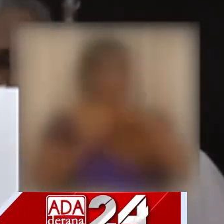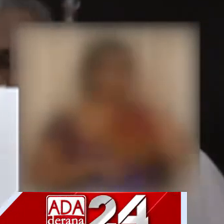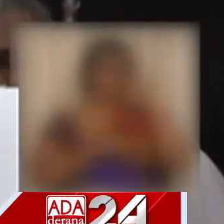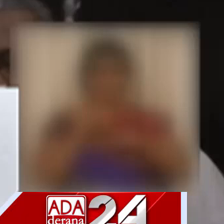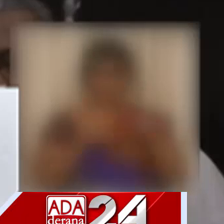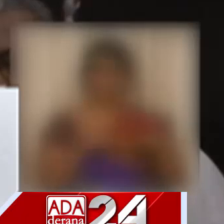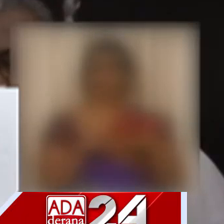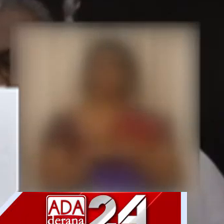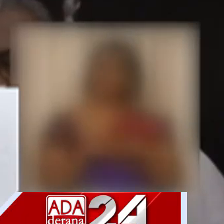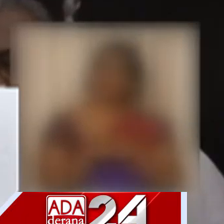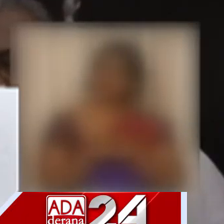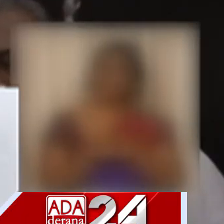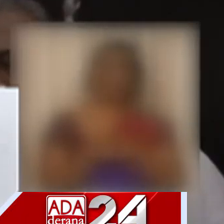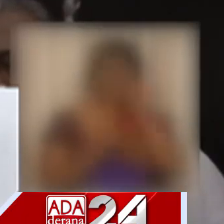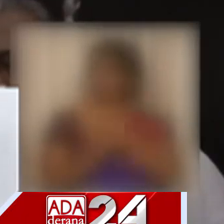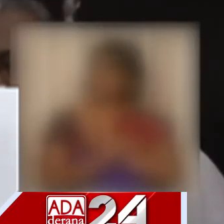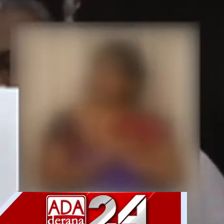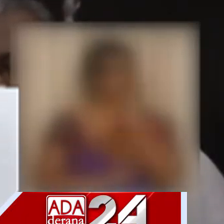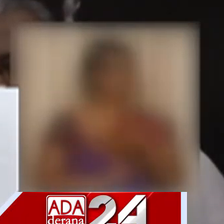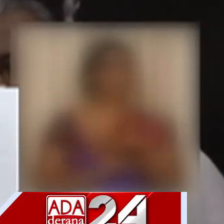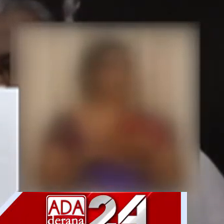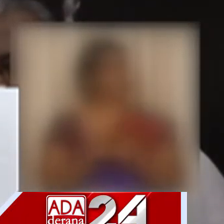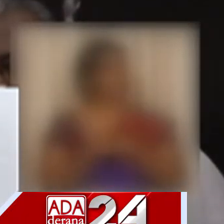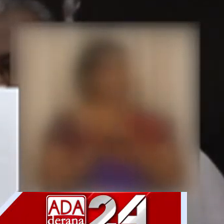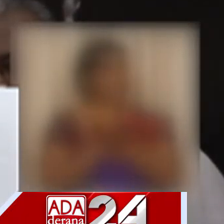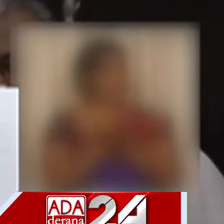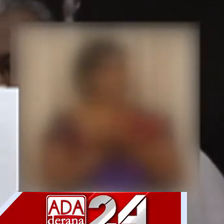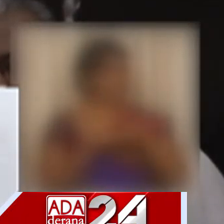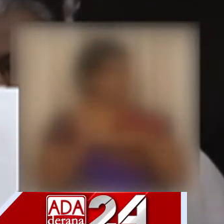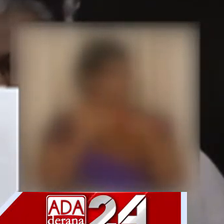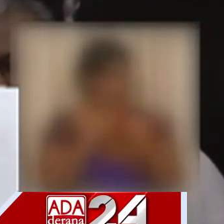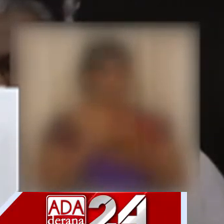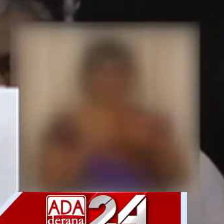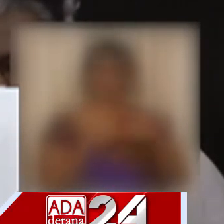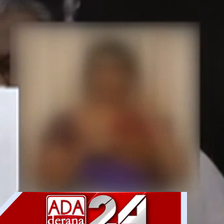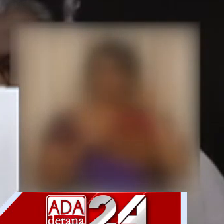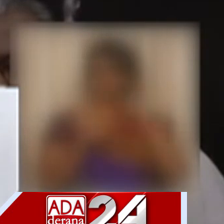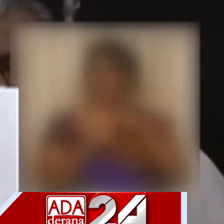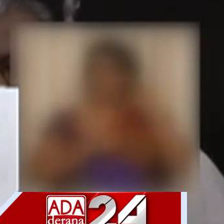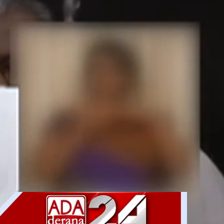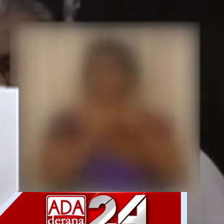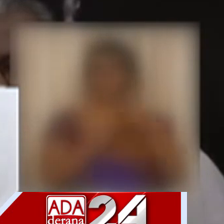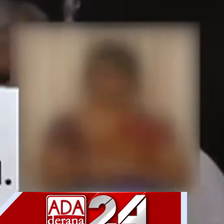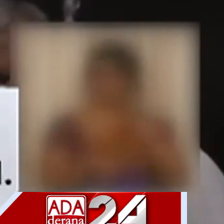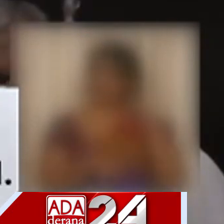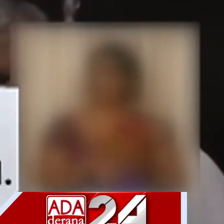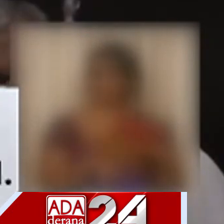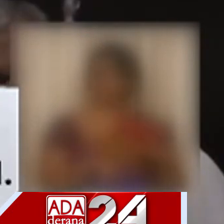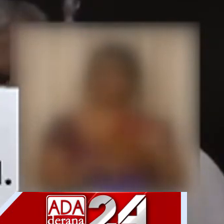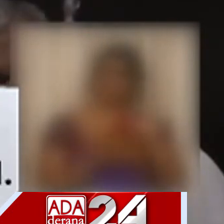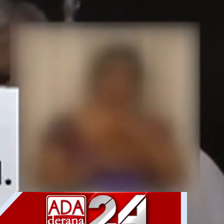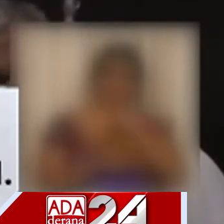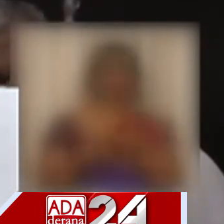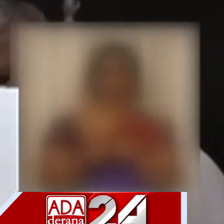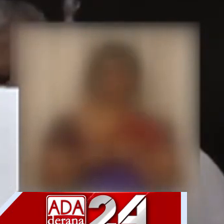කරා ඒ නිසා කිසිම දැනුමක්වත් නැතුව කියනවා මේ නැව් සමාගම් වලින් දාලා තියනවලු මේ අපේ රට ඇතුලේ තහනම් කළා දැන් සමහර වහන අයි